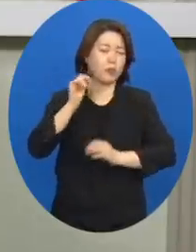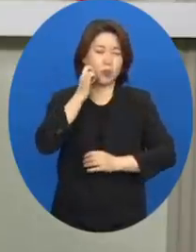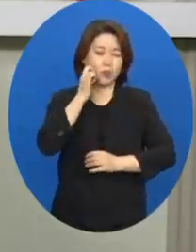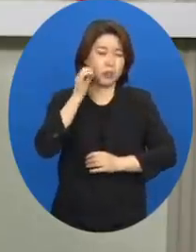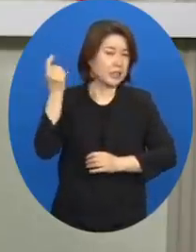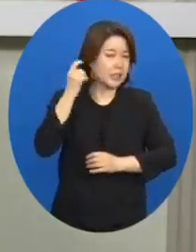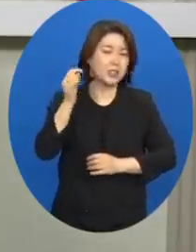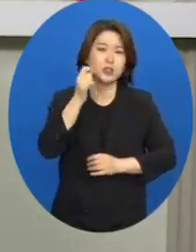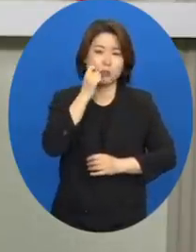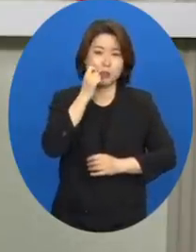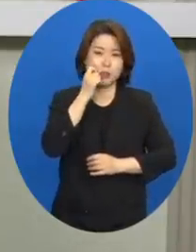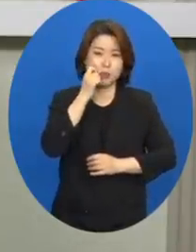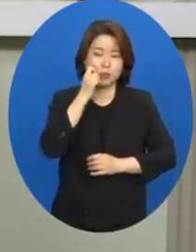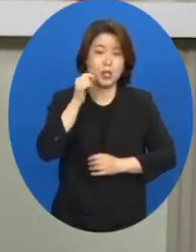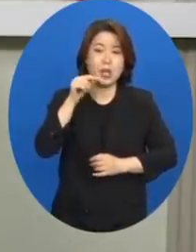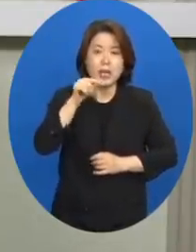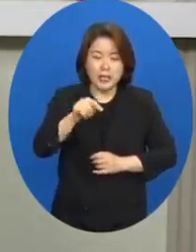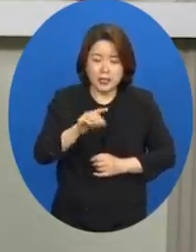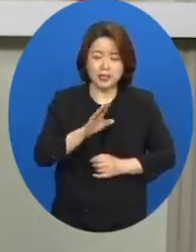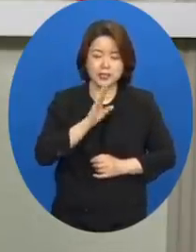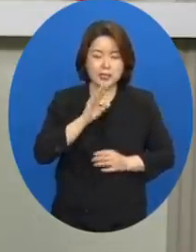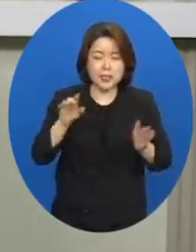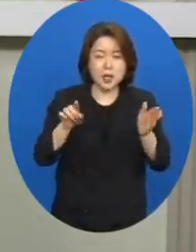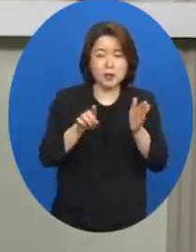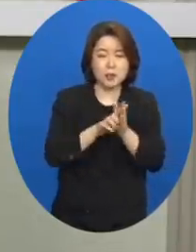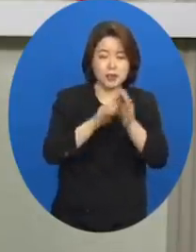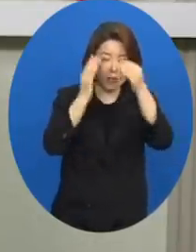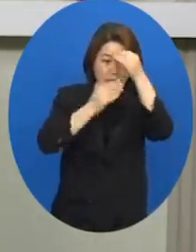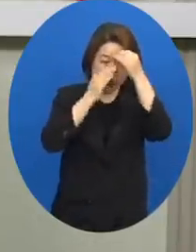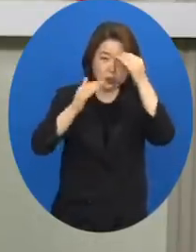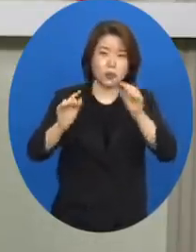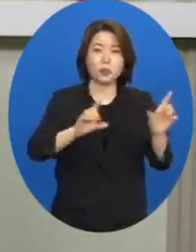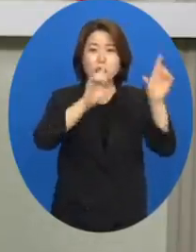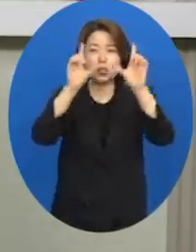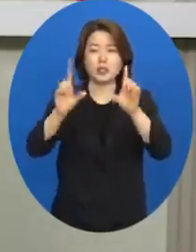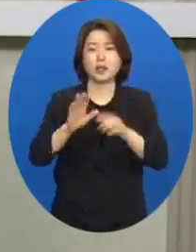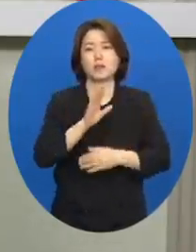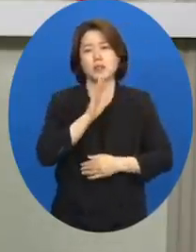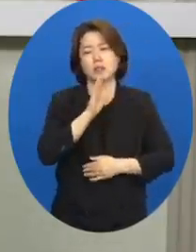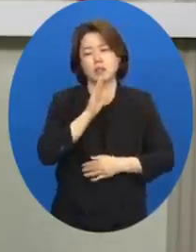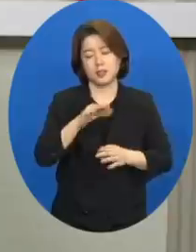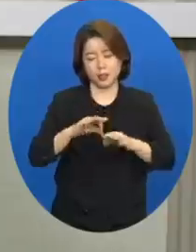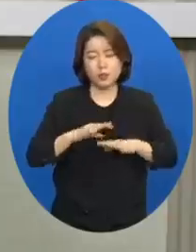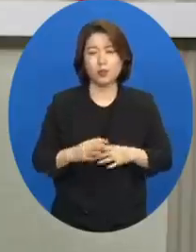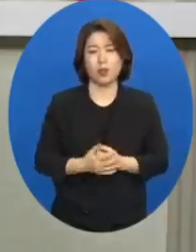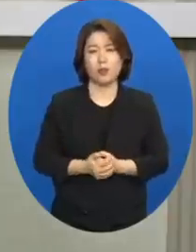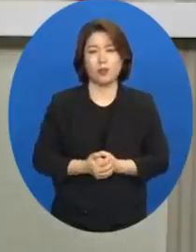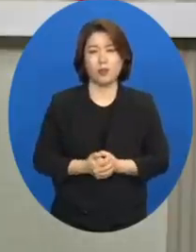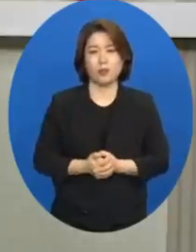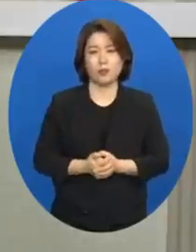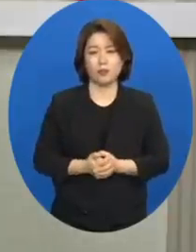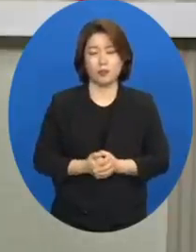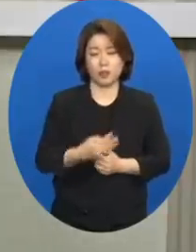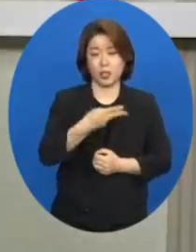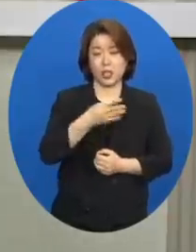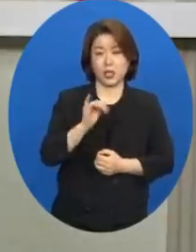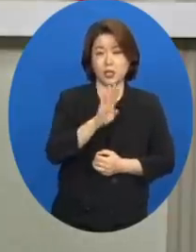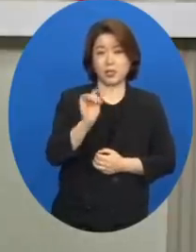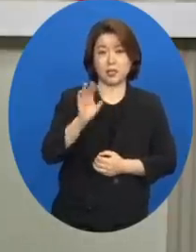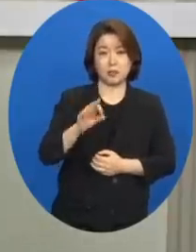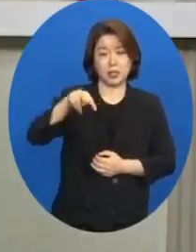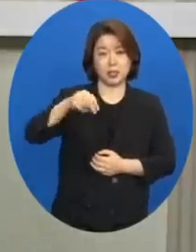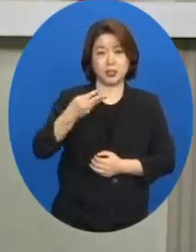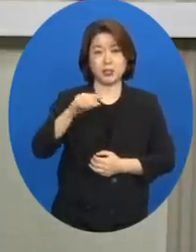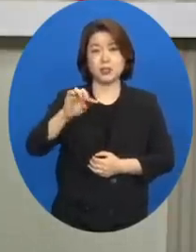이것을 실제로 믿는 성도들의 삶은 정말 놀랐습니다 리빙스턴 선교사님 에 대한